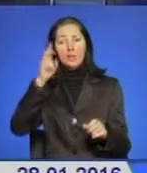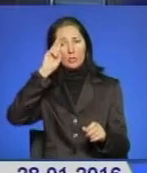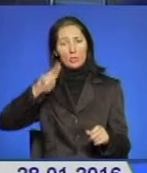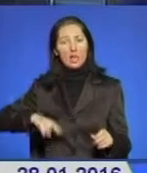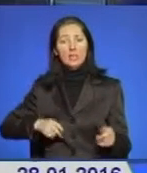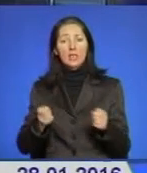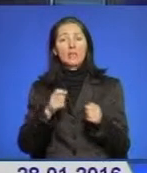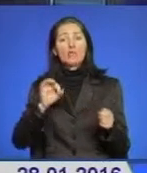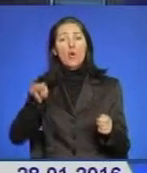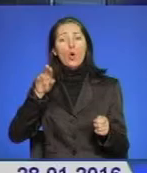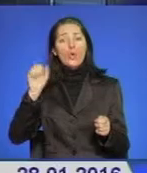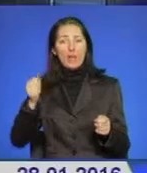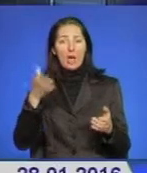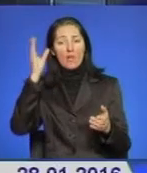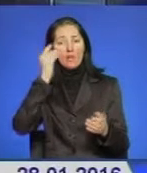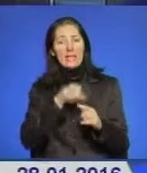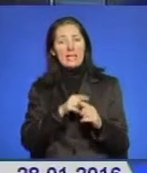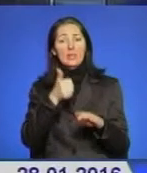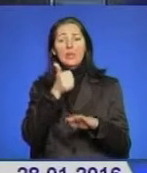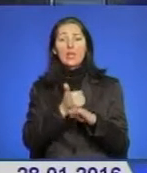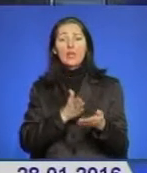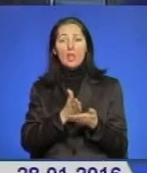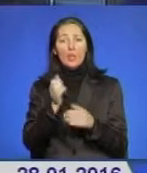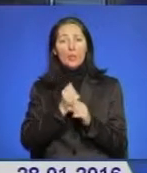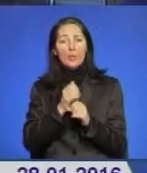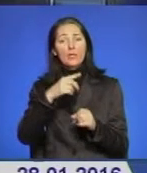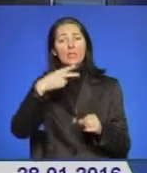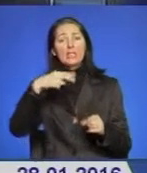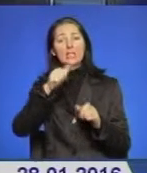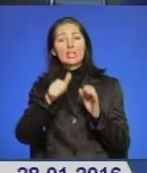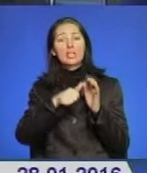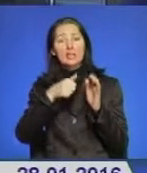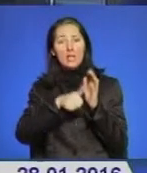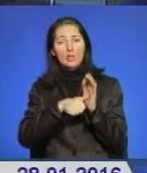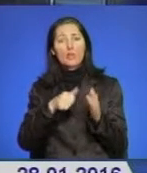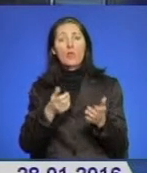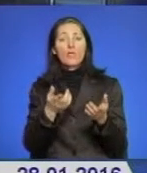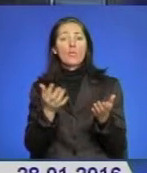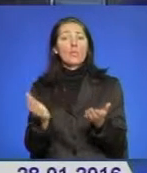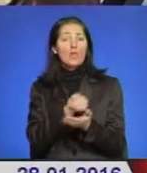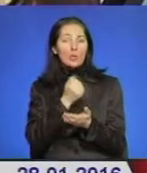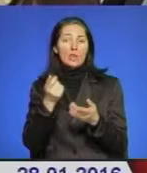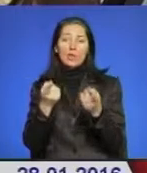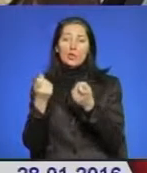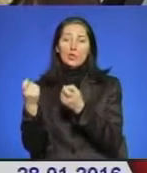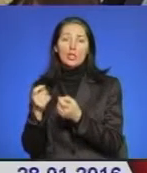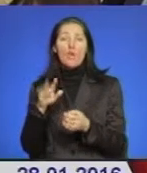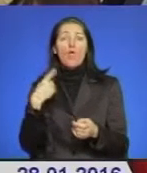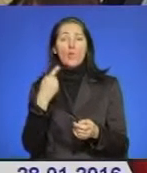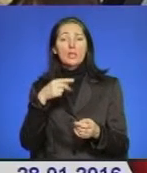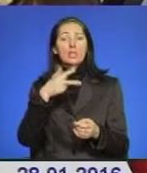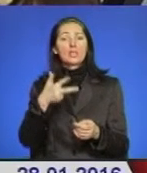це пріоритетним напрямком роботи, адже у 2016-му вдалося залучити в область 300 мільйонів гривень.